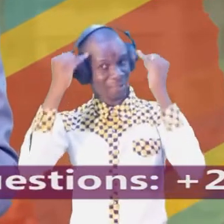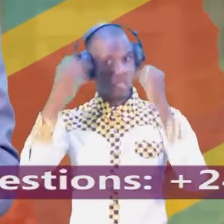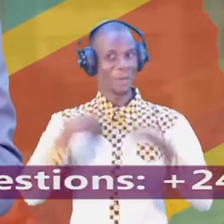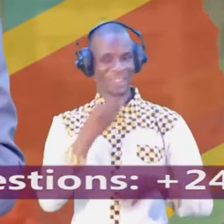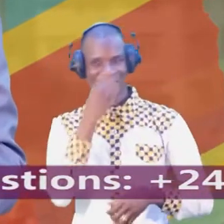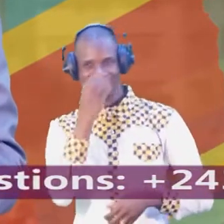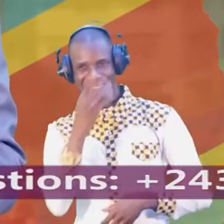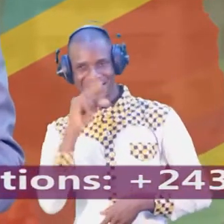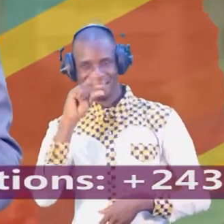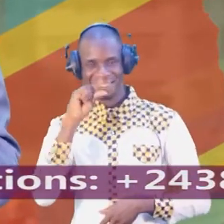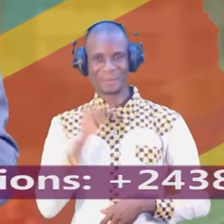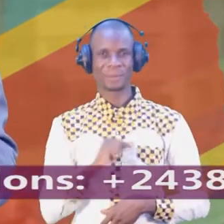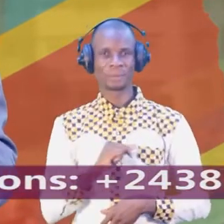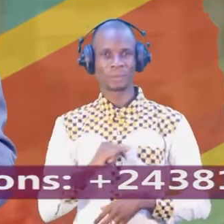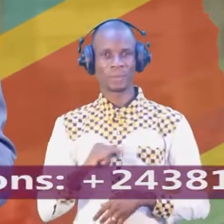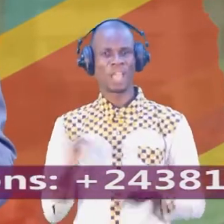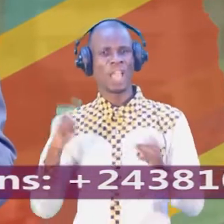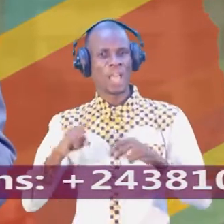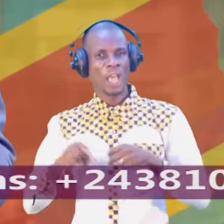kanisa nano napesa oyo ndakisa moke